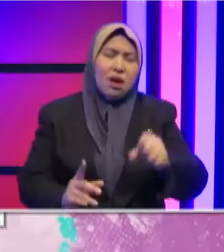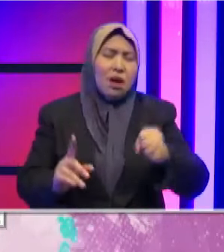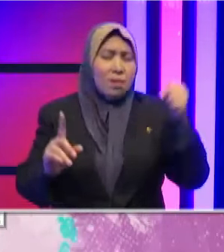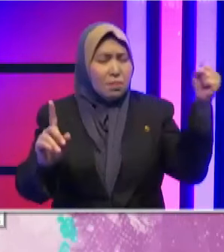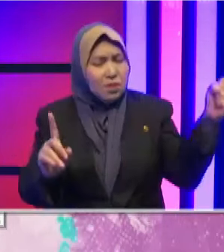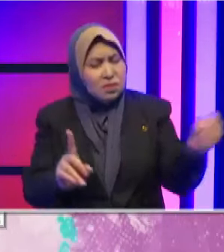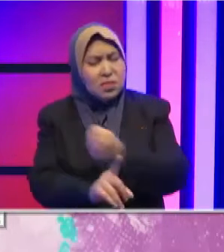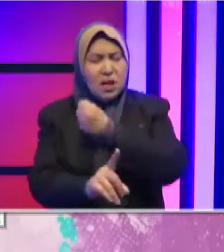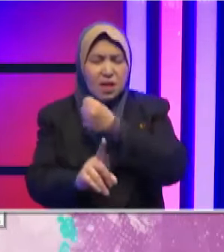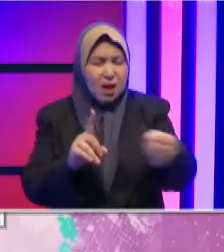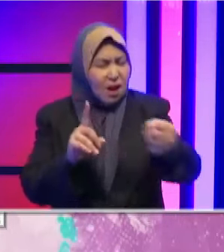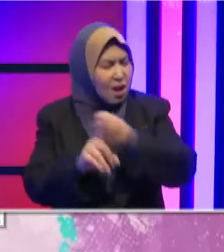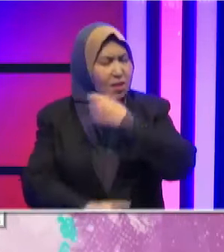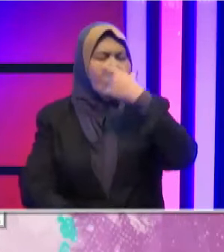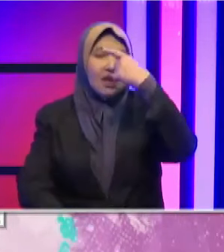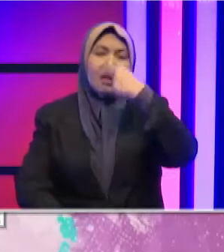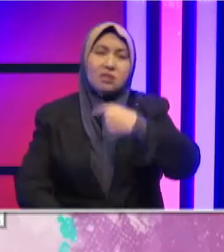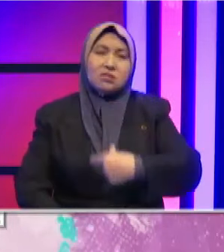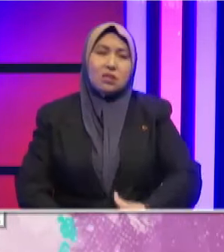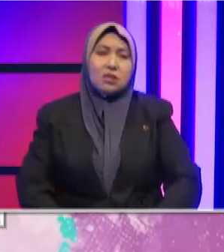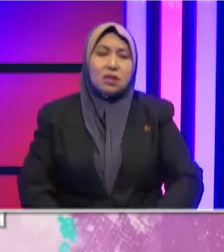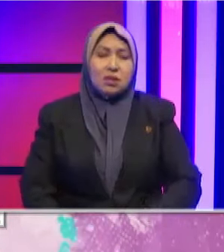Wow YKS